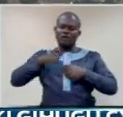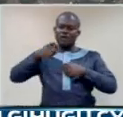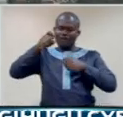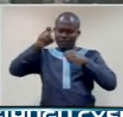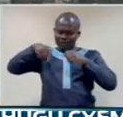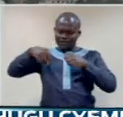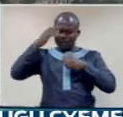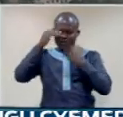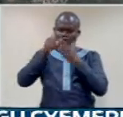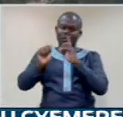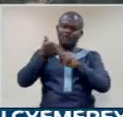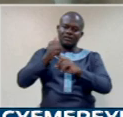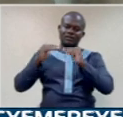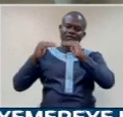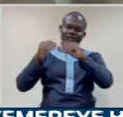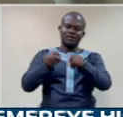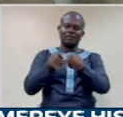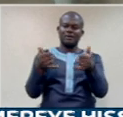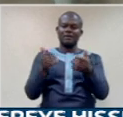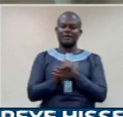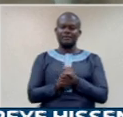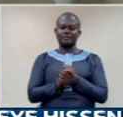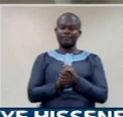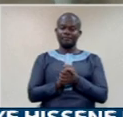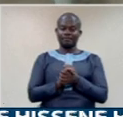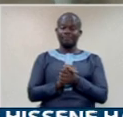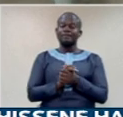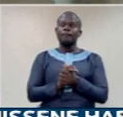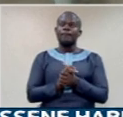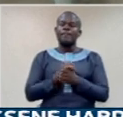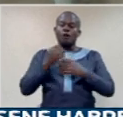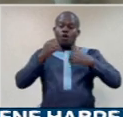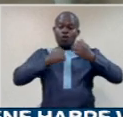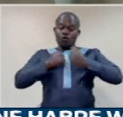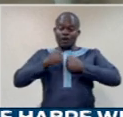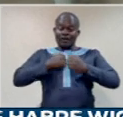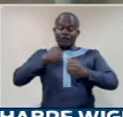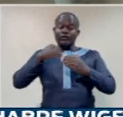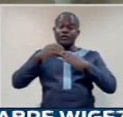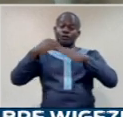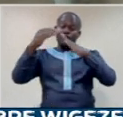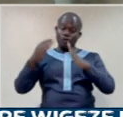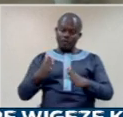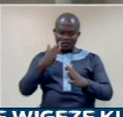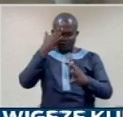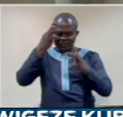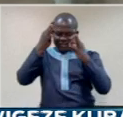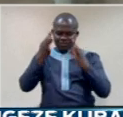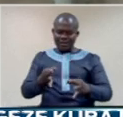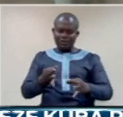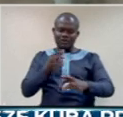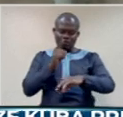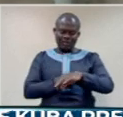kugera kuri iyi ntera rugezeho u Rwanda rufite ubuyobozi bufata ibyemezo ku